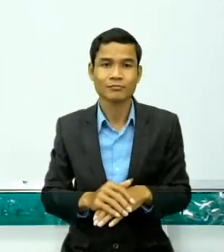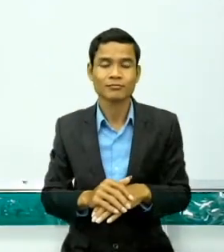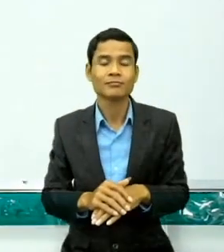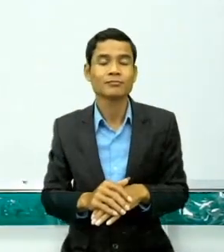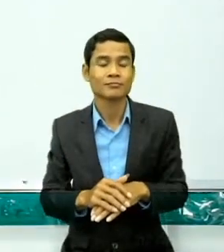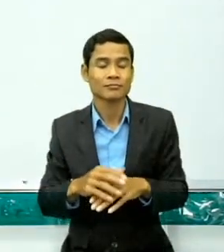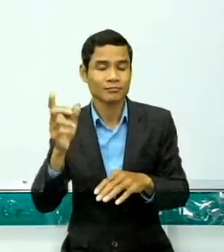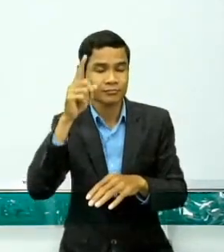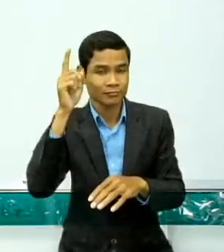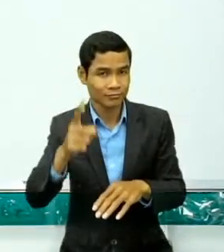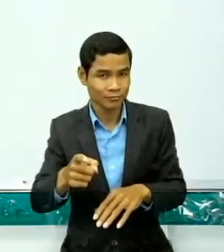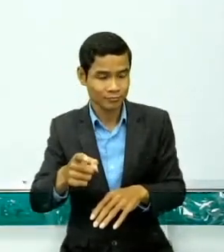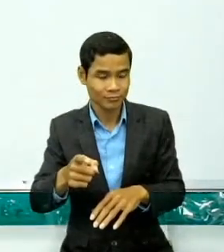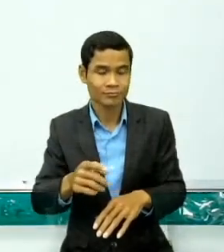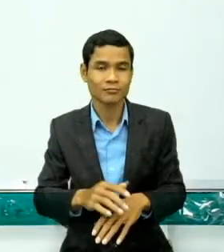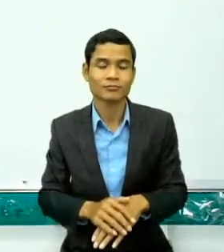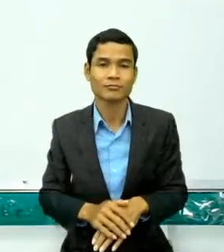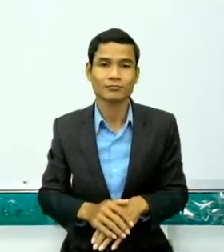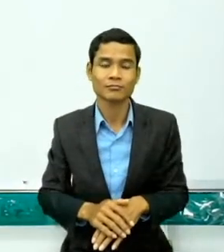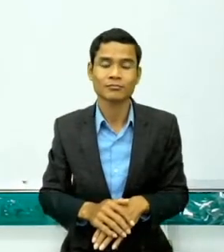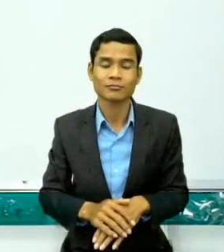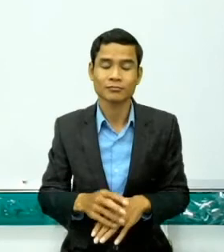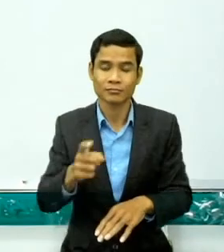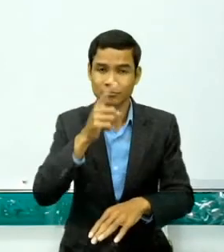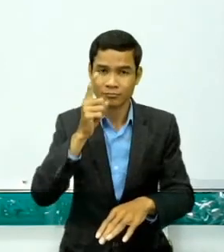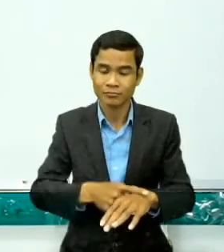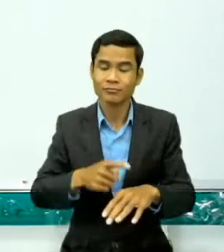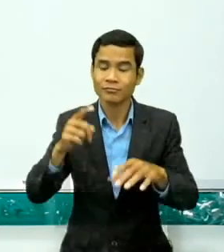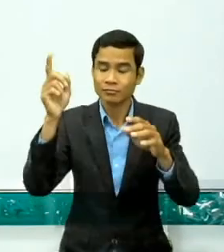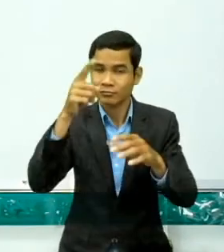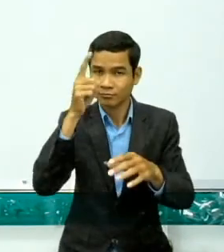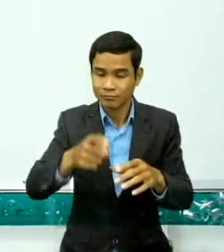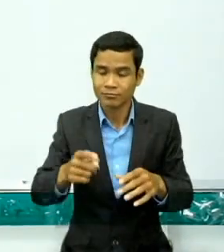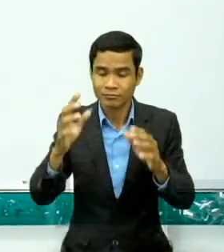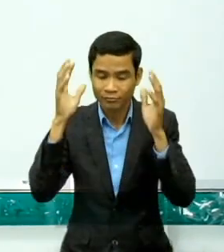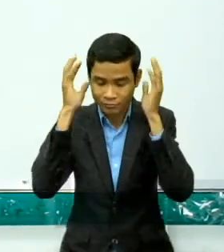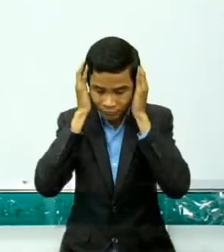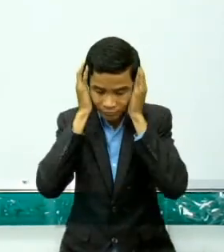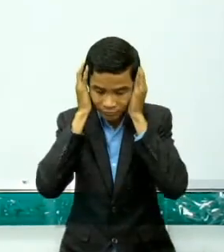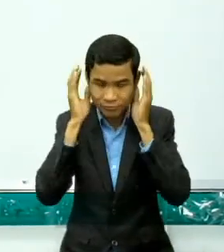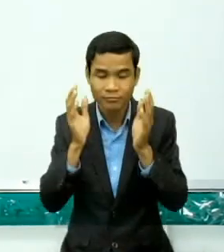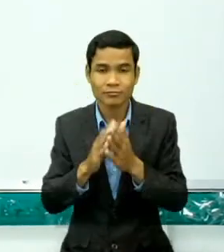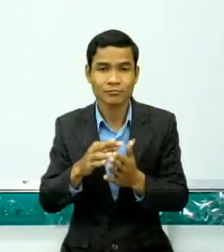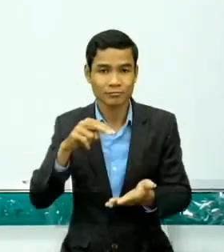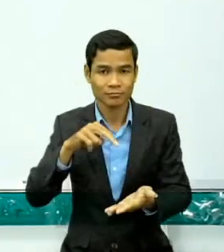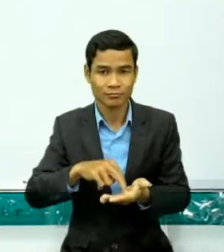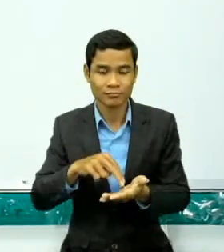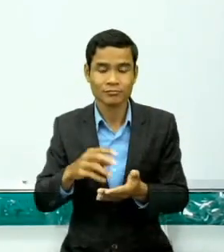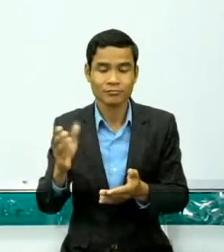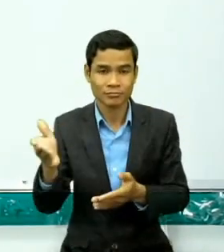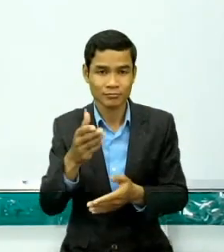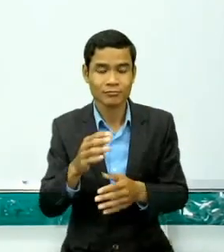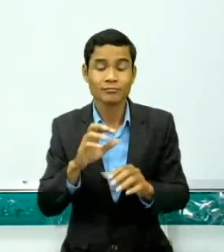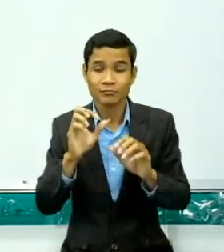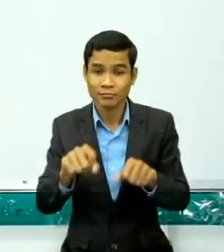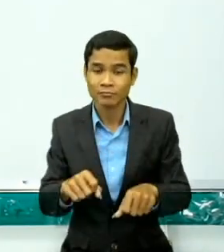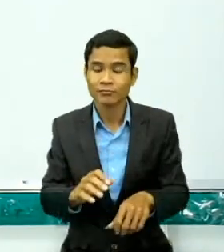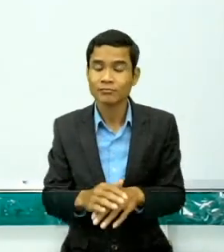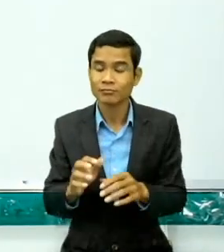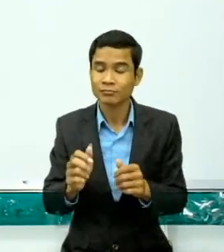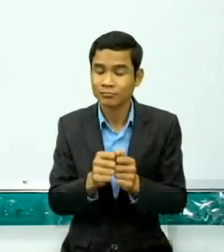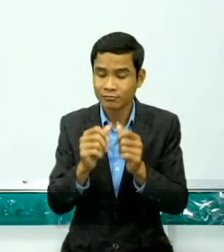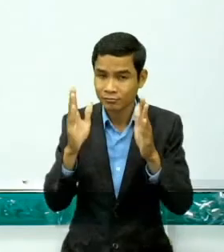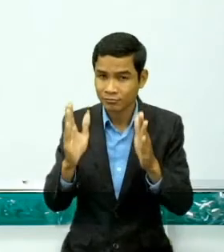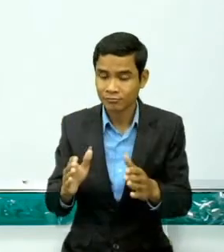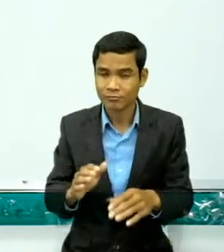ន្ទះផ្កកូនយកដៃខ្ទប់ត្រចៀកណាឥឡូវកូនក្រោកឈរឡើងដើម្បីចូលរួមលេងល្បែងជាមួយអ្នកគ្រូ